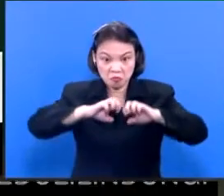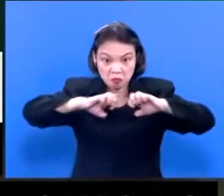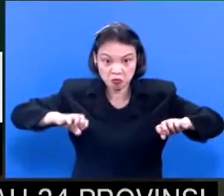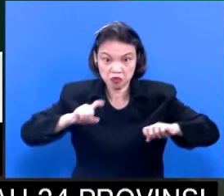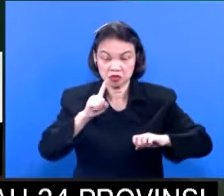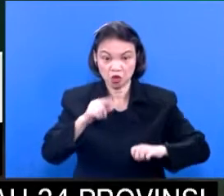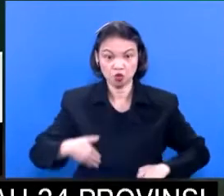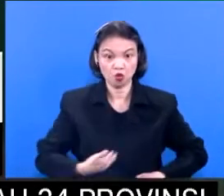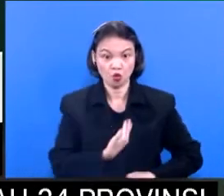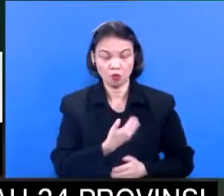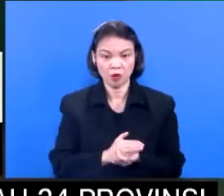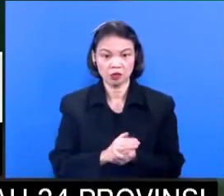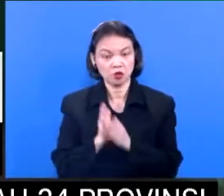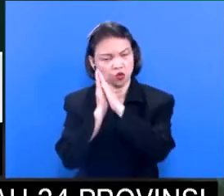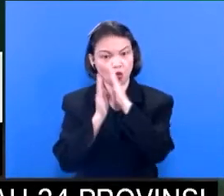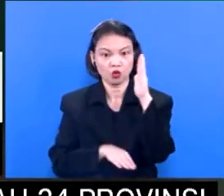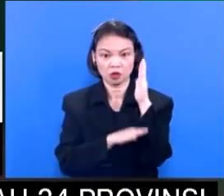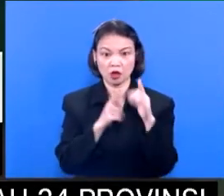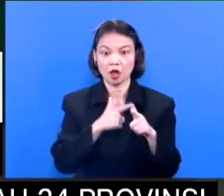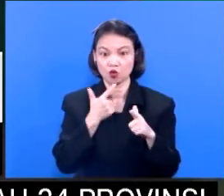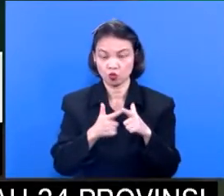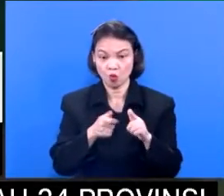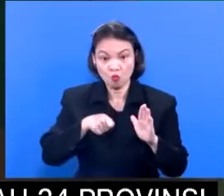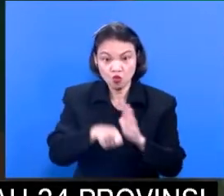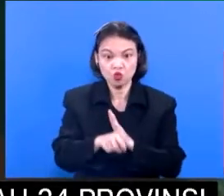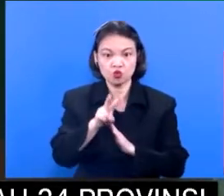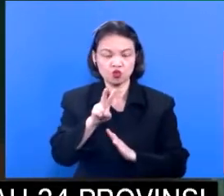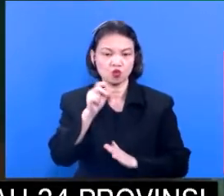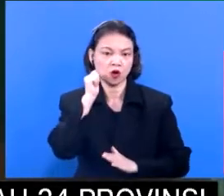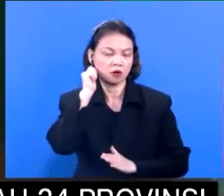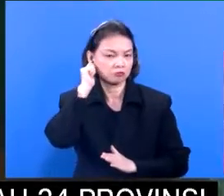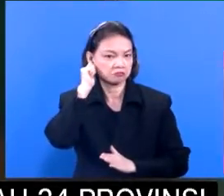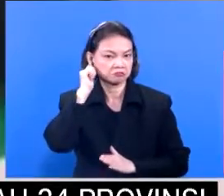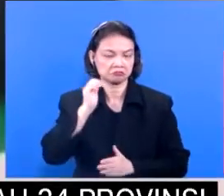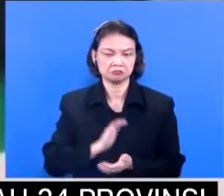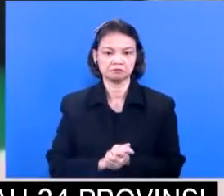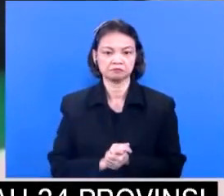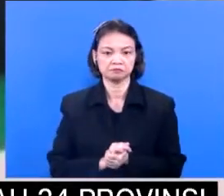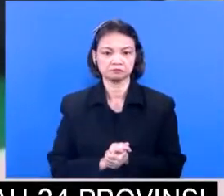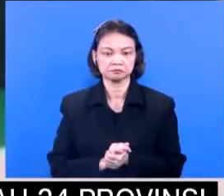korban di sebuah hotel, kemudian membunuh keduanya. Tim Liputan CNN Indonesia.